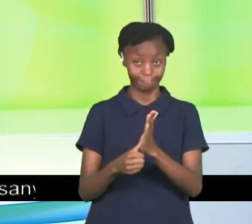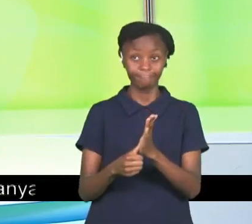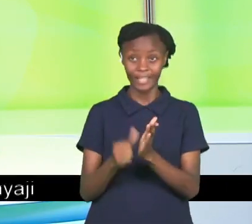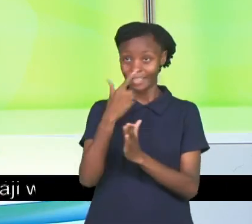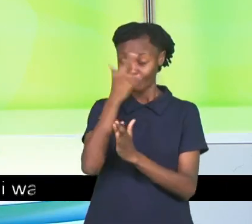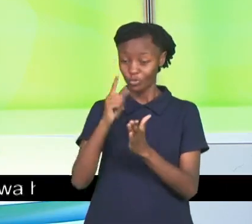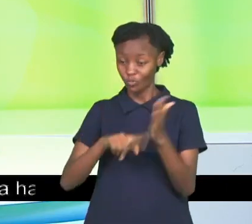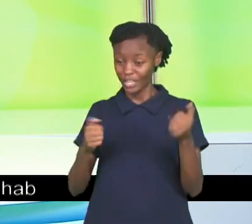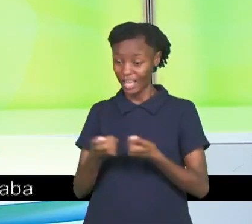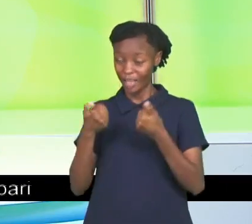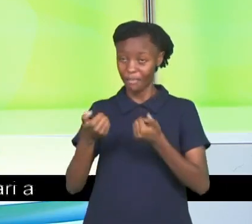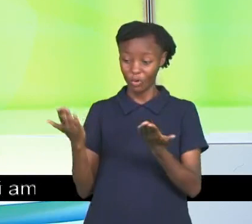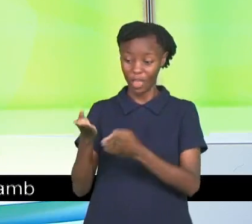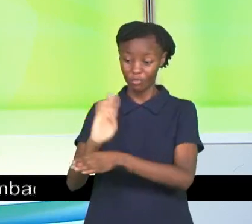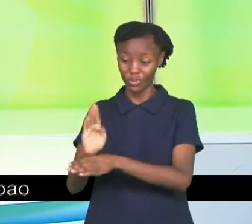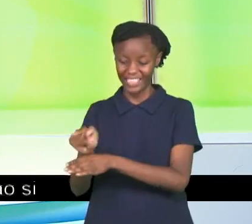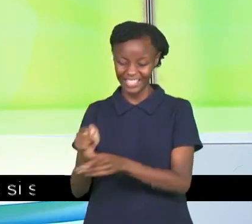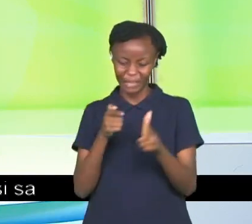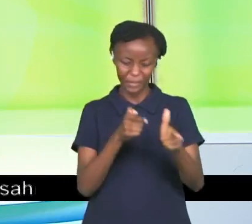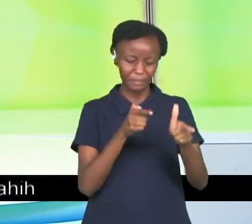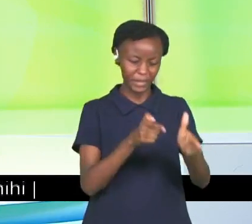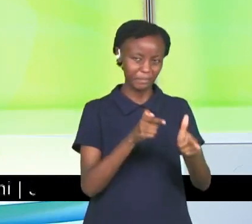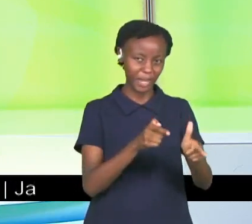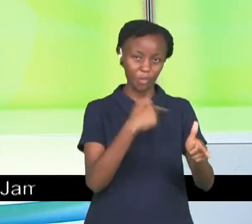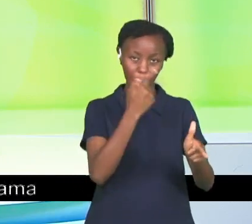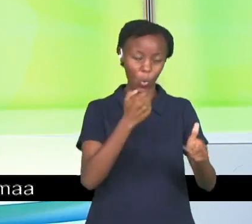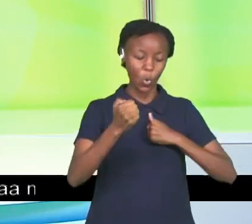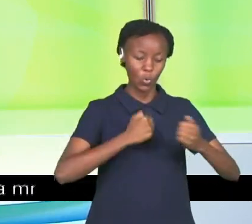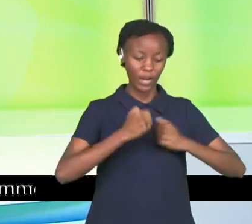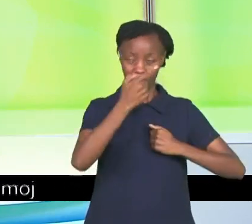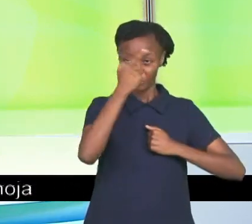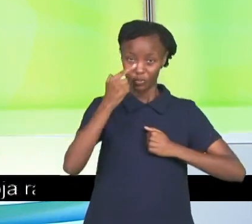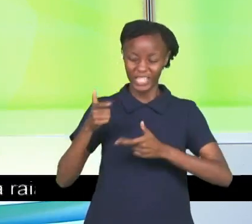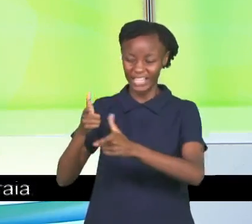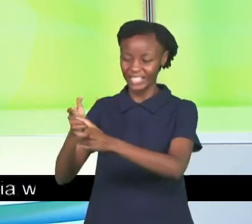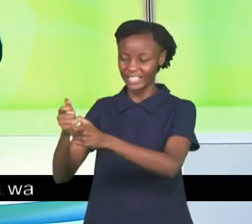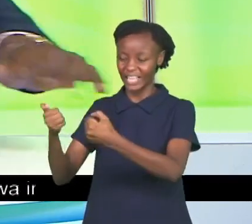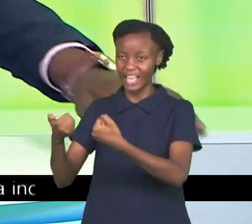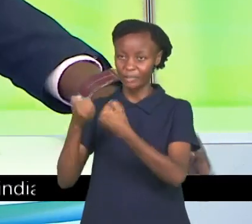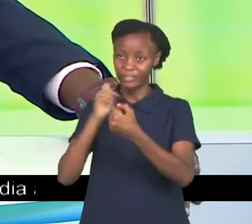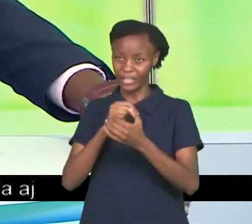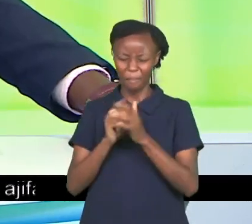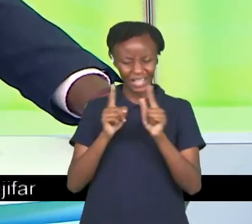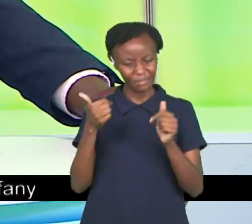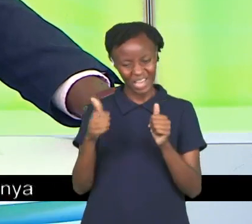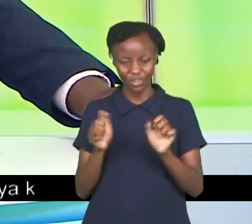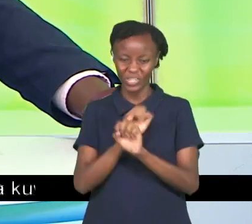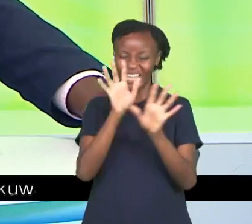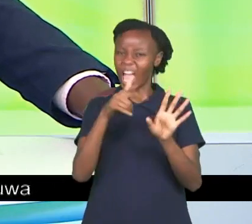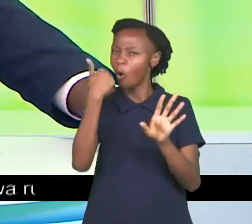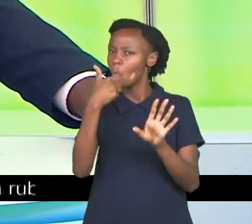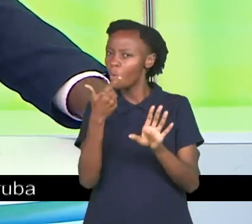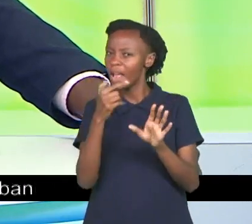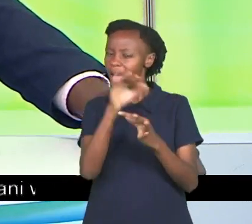yametokea katika taifa la Burundi. Burundi inashutumu Rwanda kutekeleza mashambulizi hayo, lakini hadi kufikia sasa haijabainika wazi kwamba ni nani waliotekeleza mashambulizi